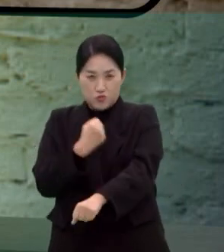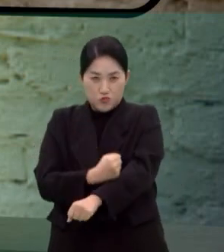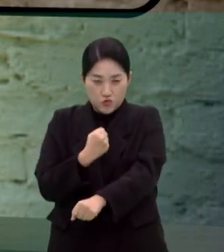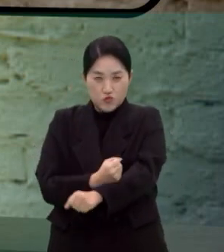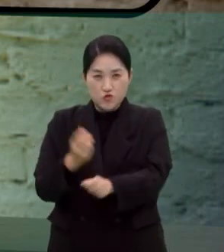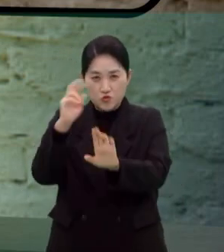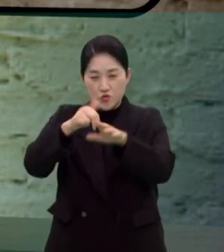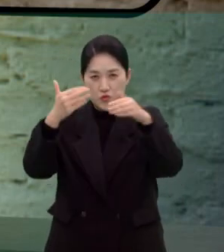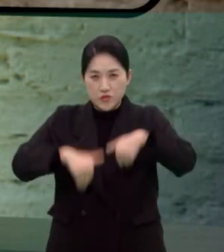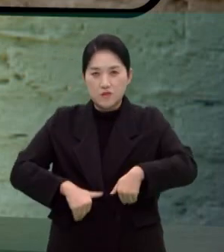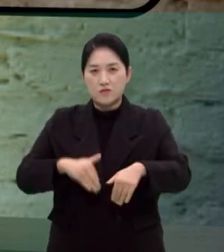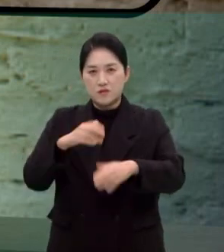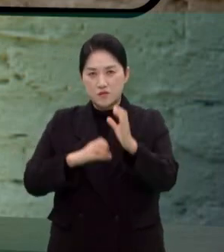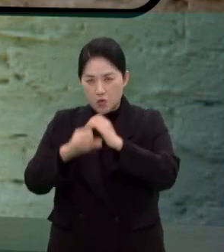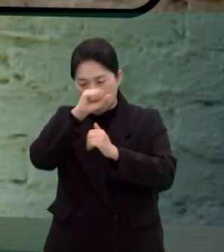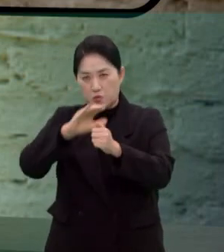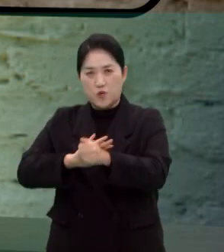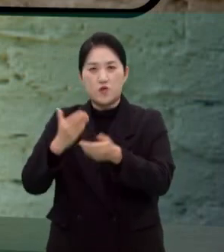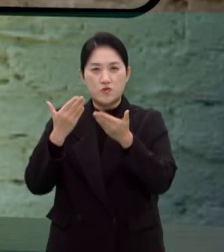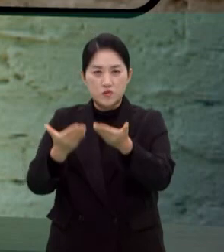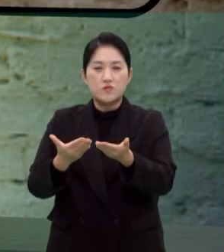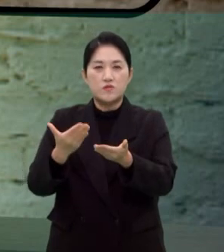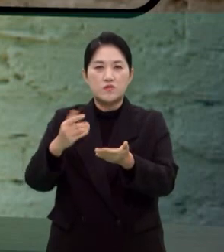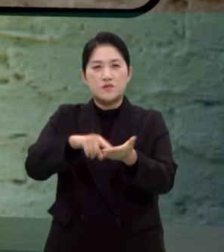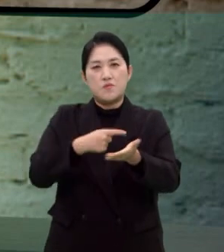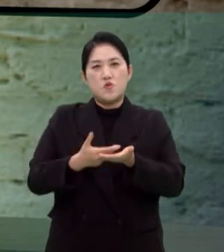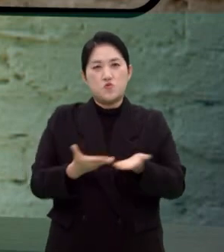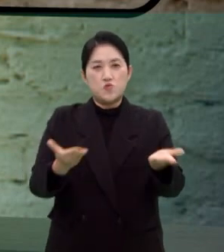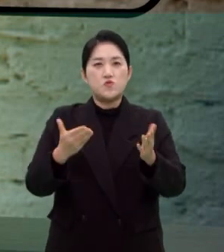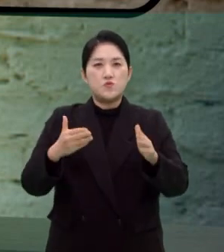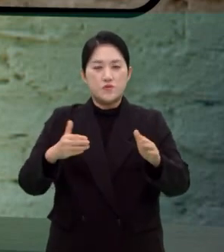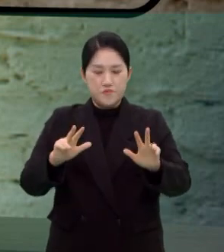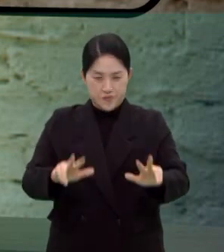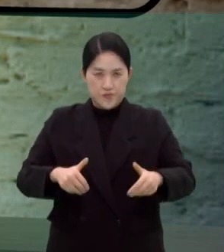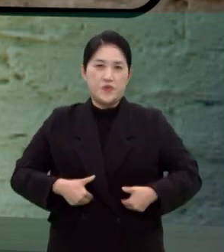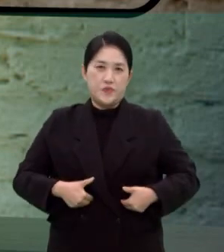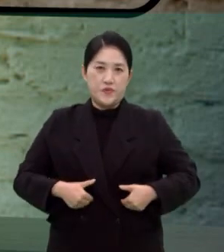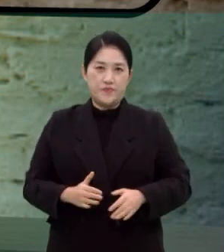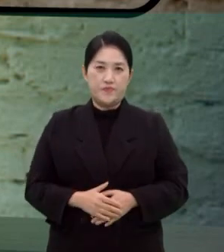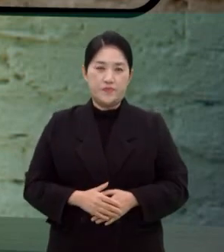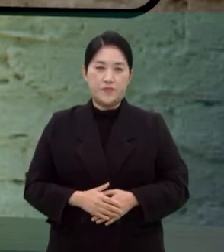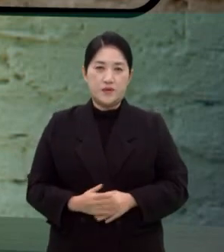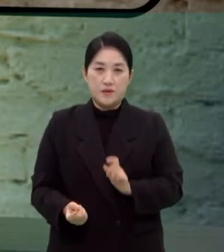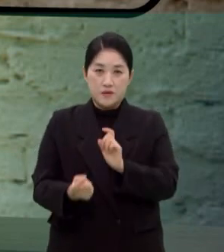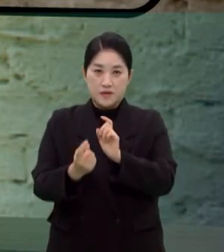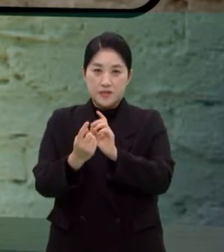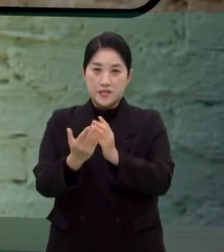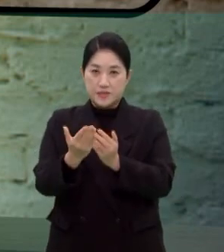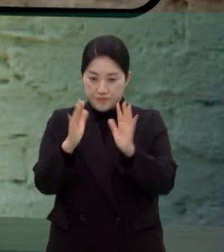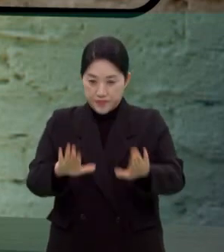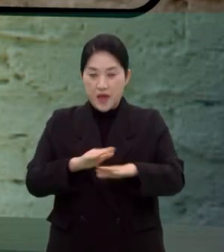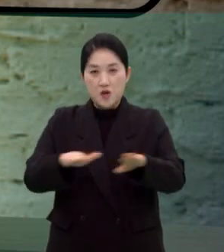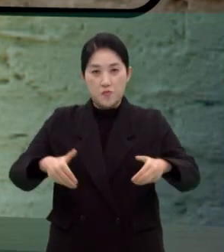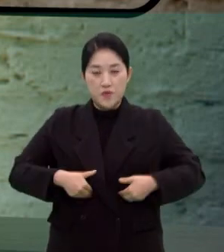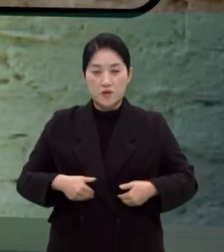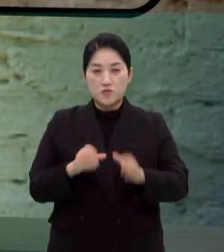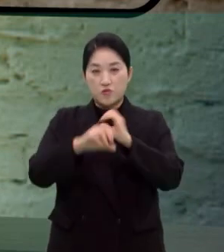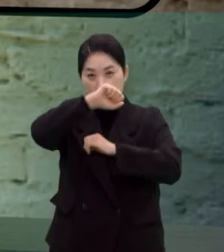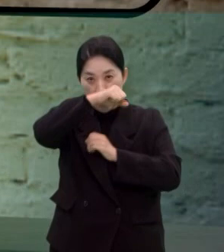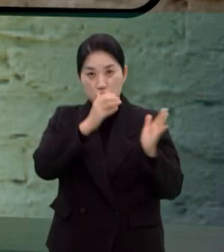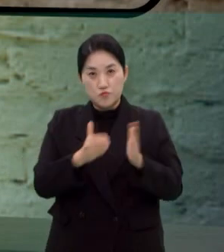처우 개선으로 응답해야 할 때입니다. 당면한 추가 경정 예산 마련부터 바로 그